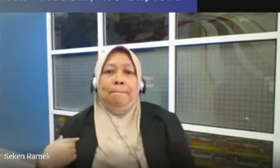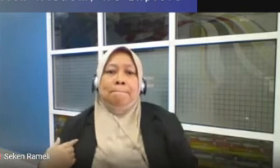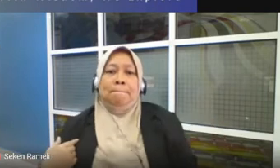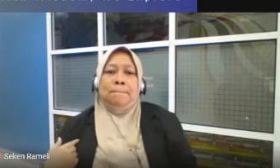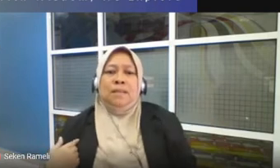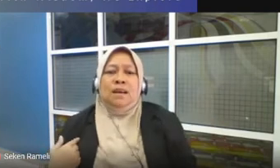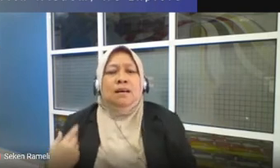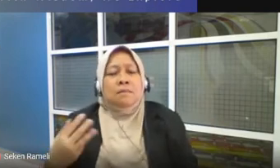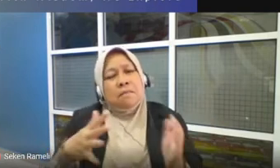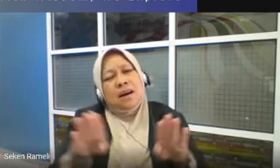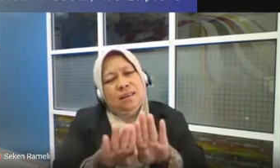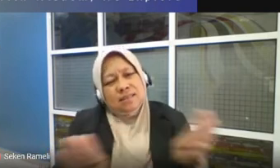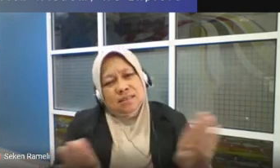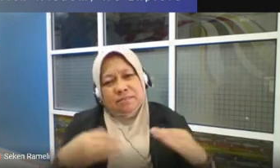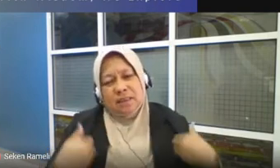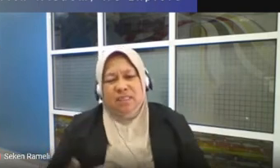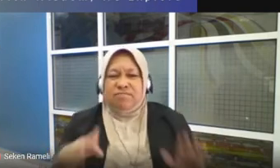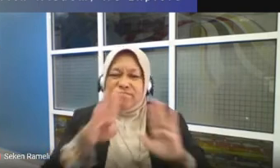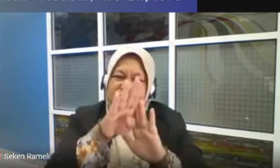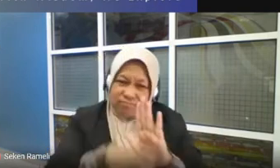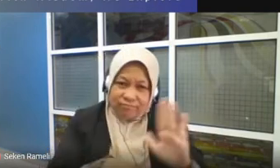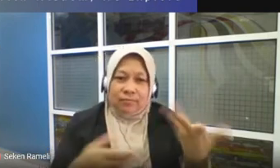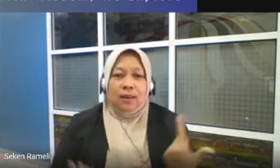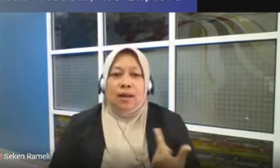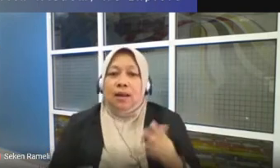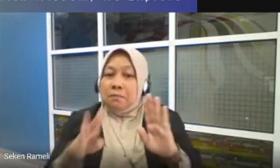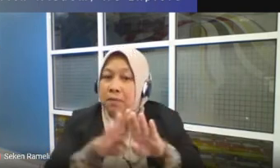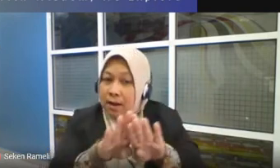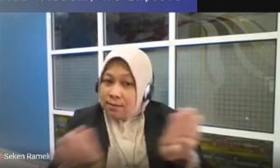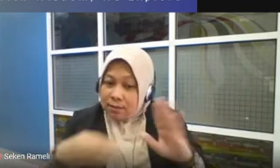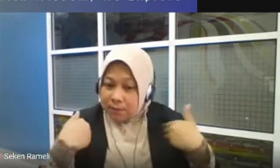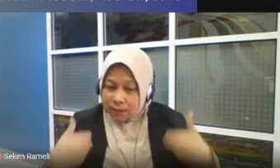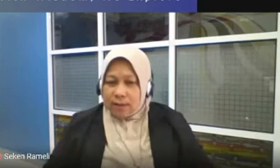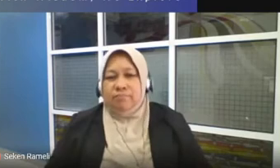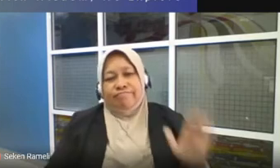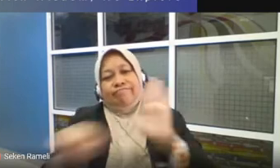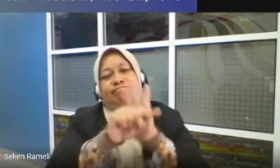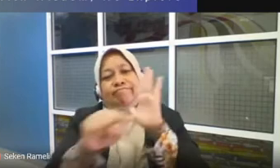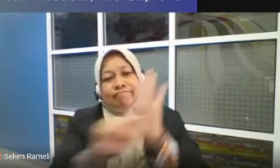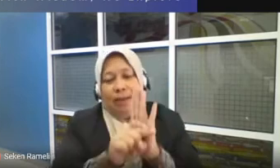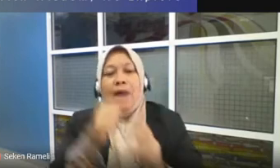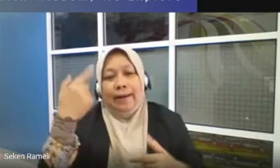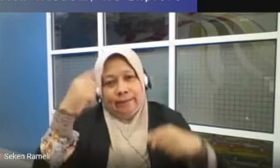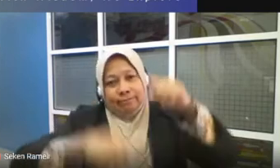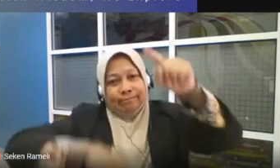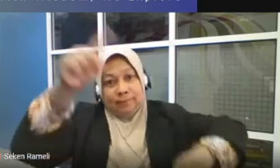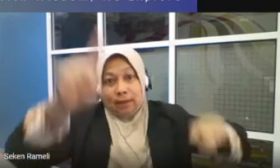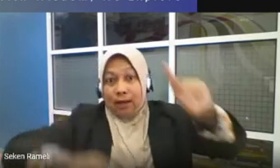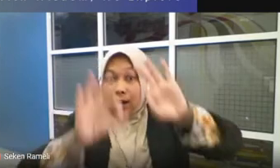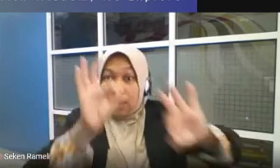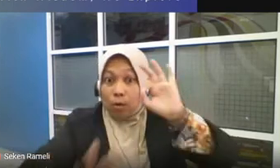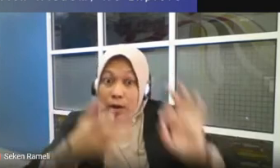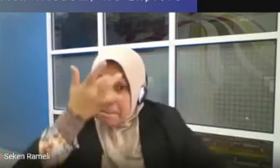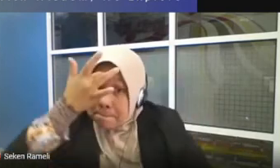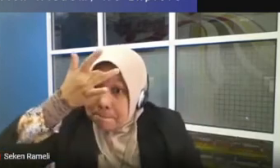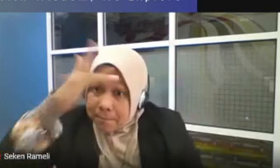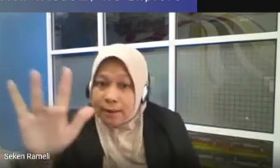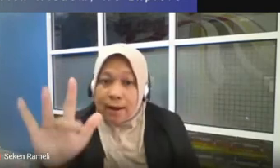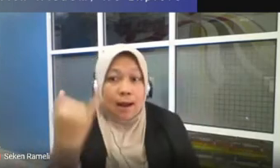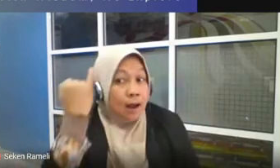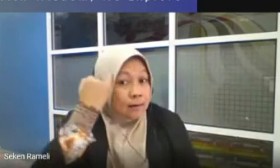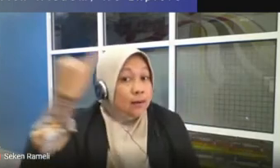badan yang kurang yakin, ada gayanya. Dan juga bahasa tubuh badan yang negatif. Jadi kalau orang yang pandai, kalau kita ada